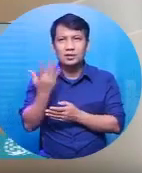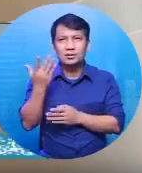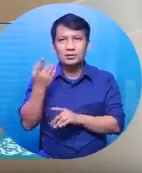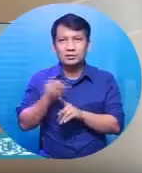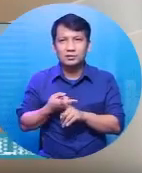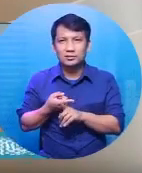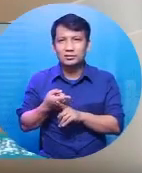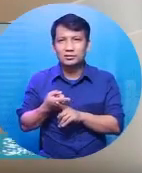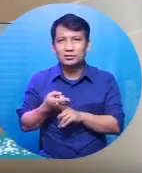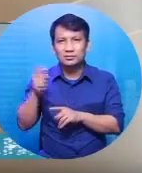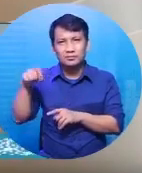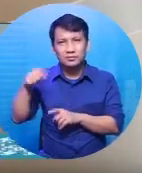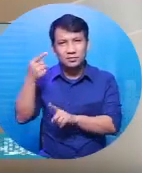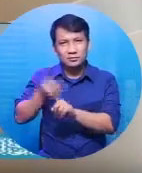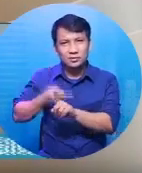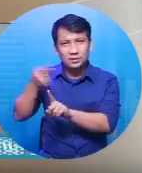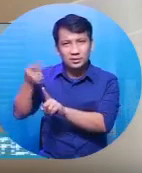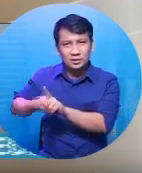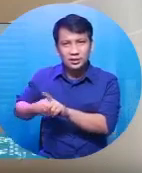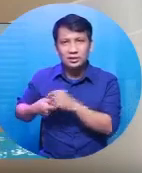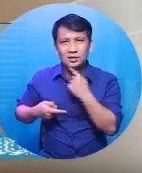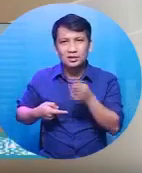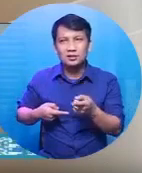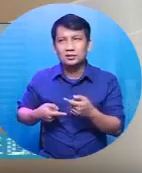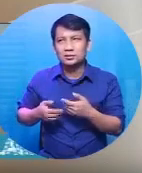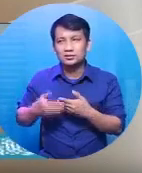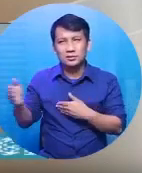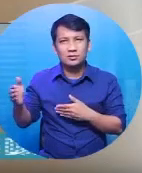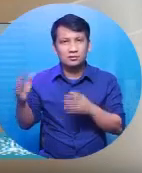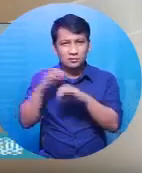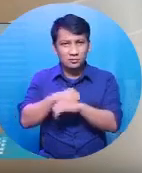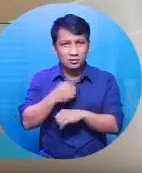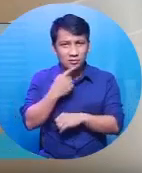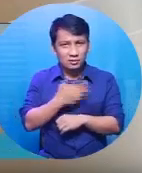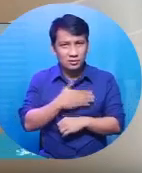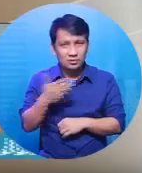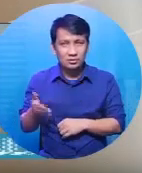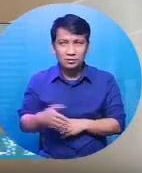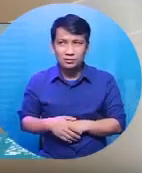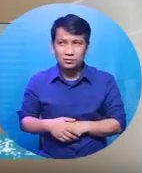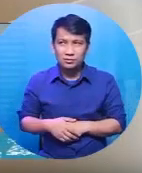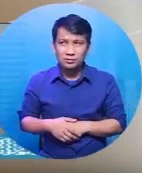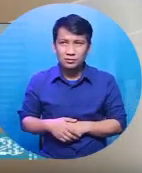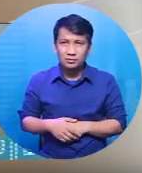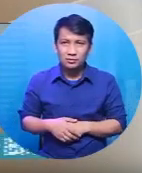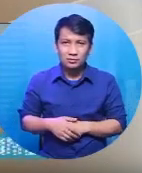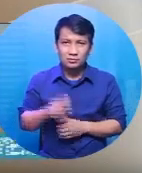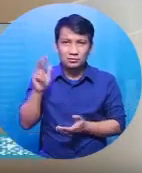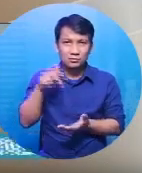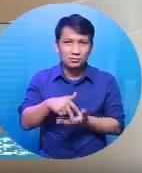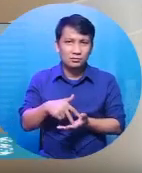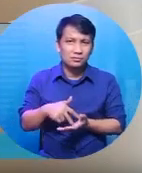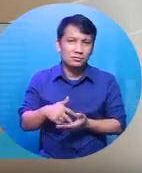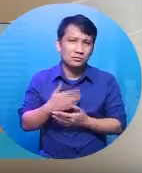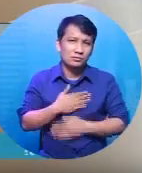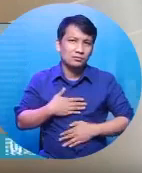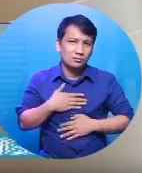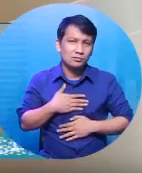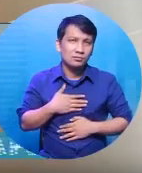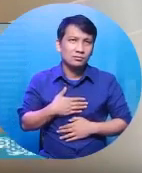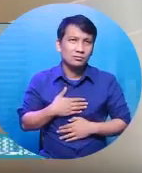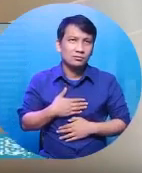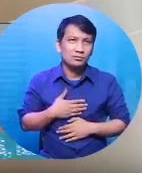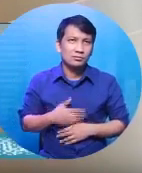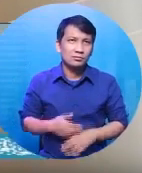yung kailanganin mo buwan-buwan? Malay mo, baka kami tutulong dyan o baka kami tutulong? Sa akin, sir, kahit 3,000, masaya na po ako, sir, eh. 3,000 kada